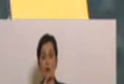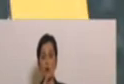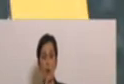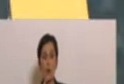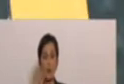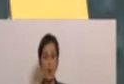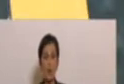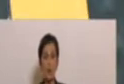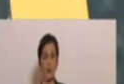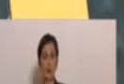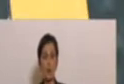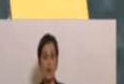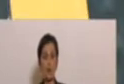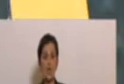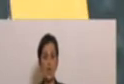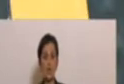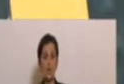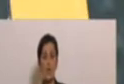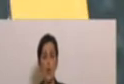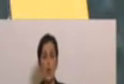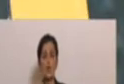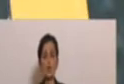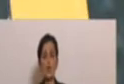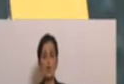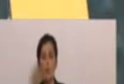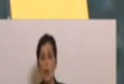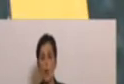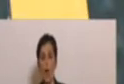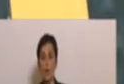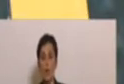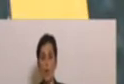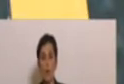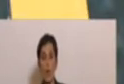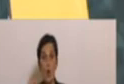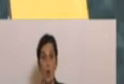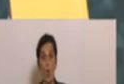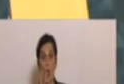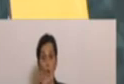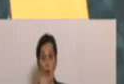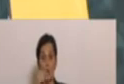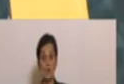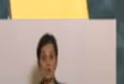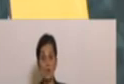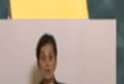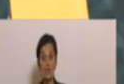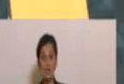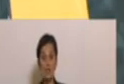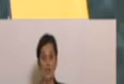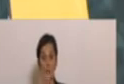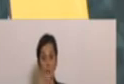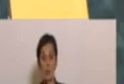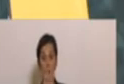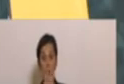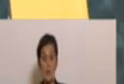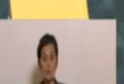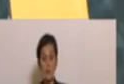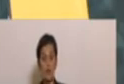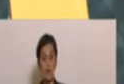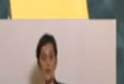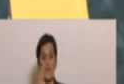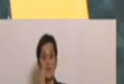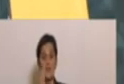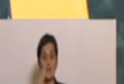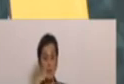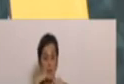25000, 28000 და 30000 მოქალაქე. 2014 წლის შემდეგ, 2013 წლის შემდეგ ესეფი